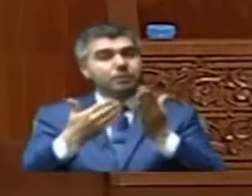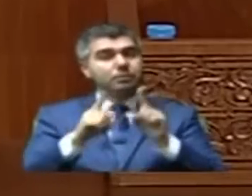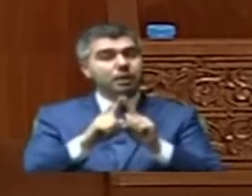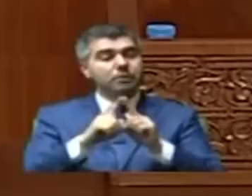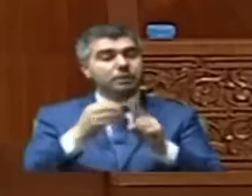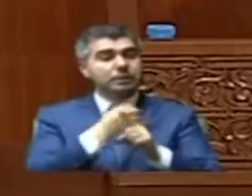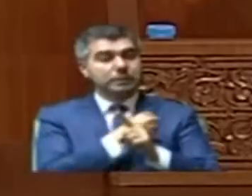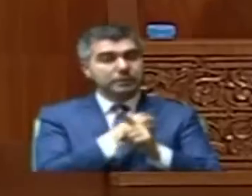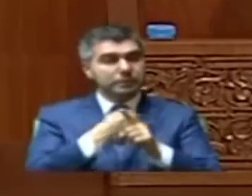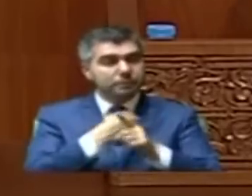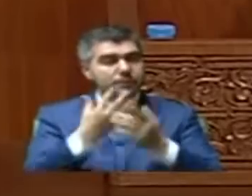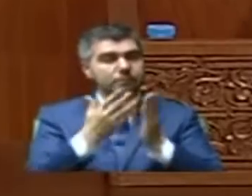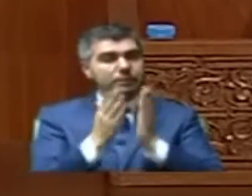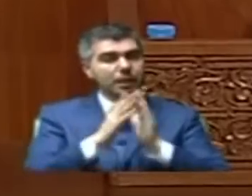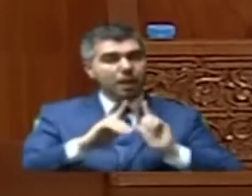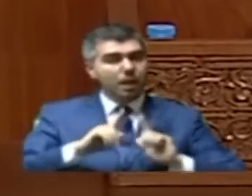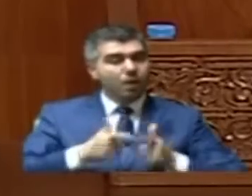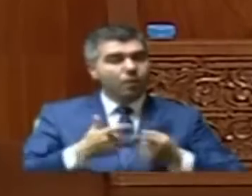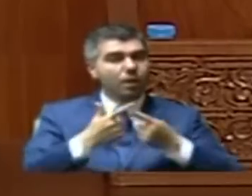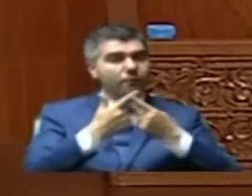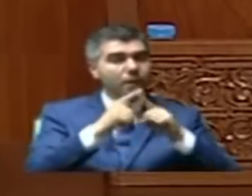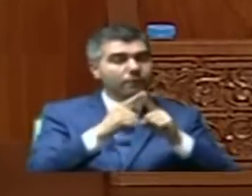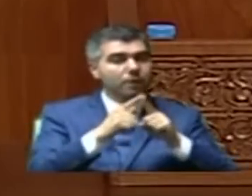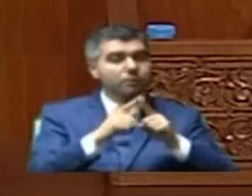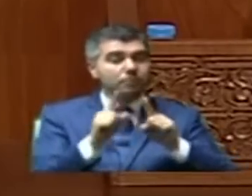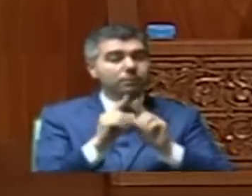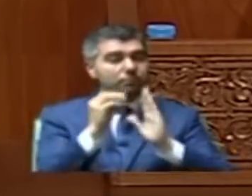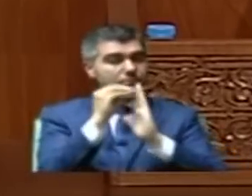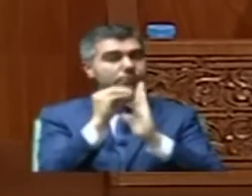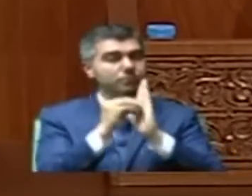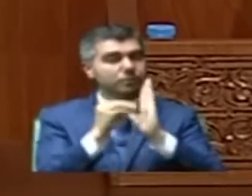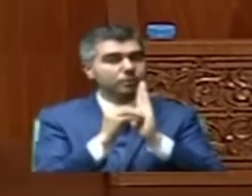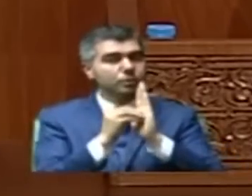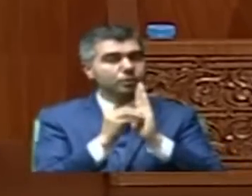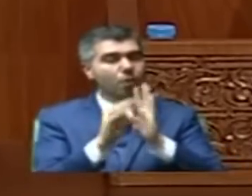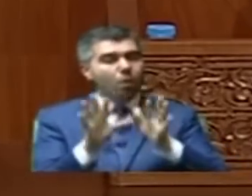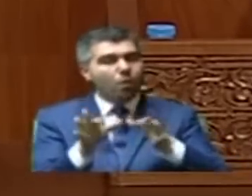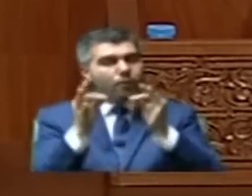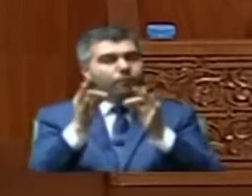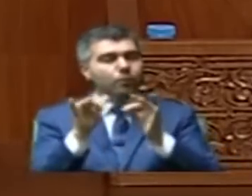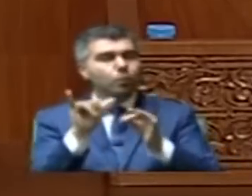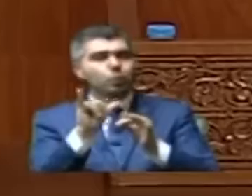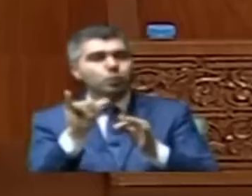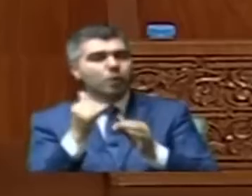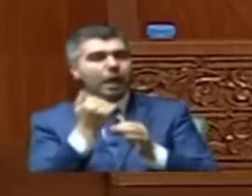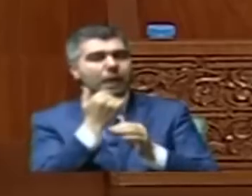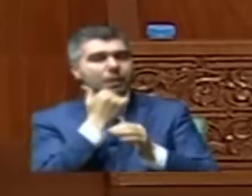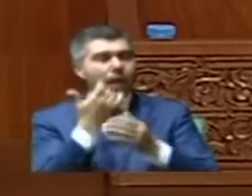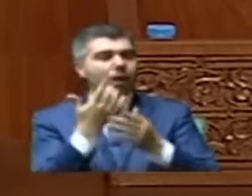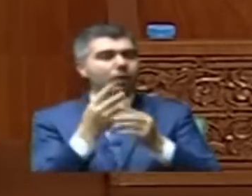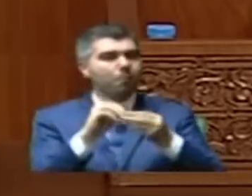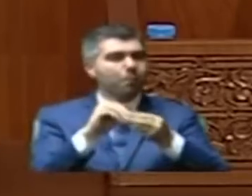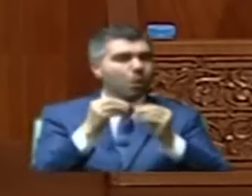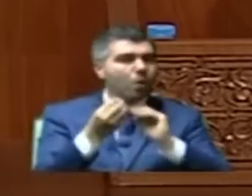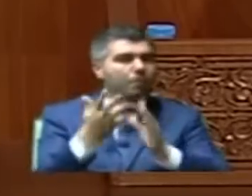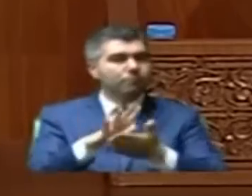تحضى باهتمام خاص لدراسه خص بدراسه خاصه عن طريق جردها وتحليلها وبلورت تصور